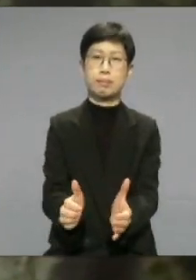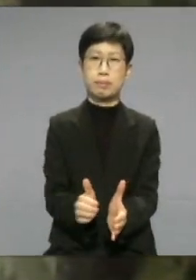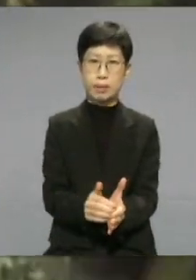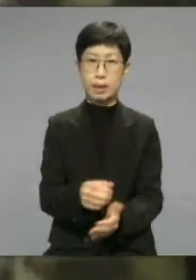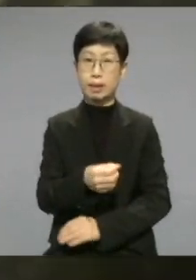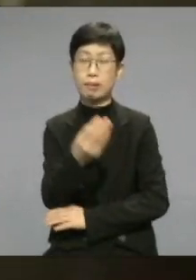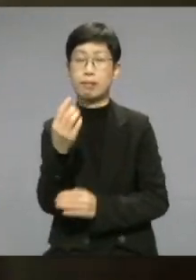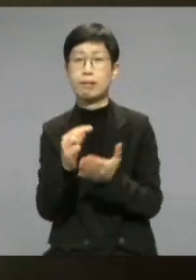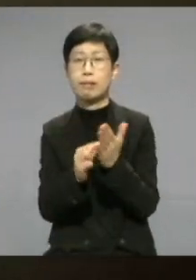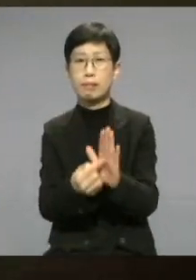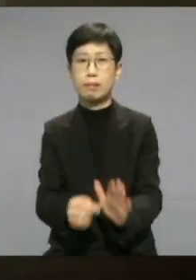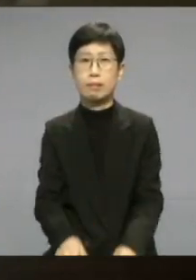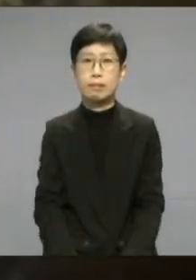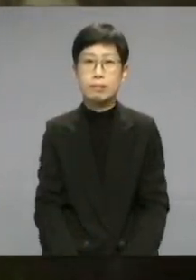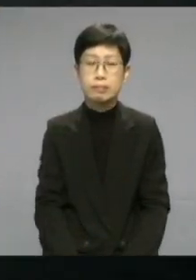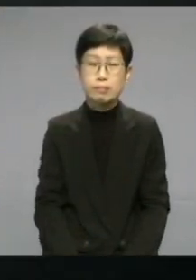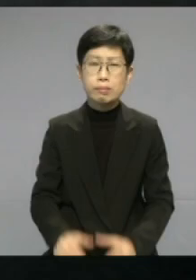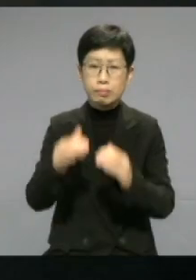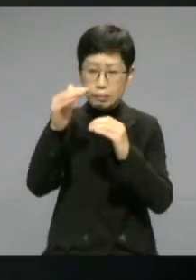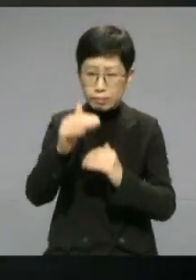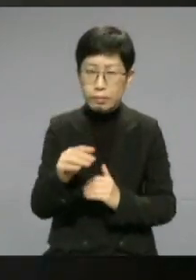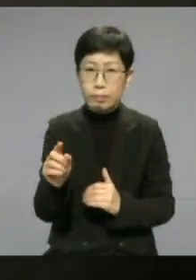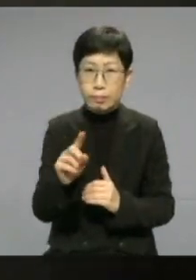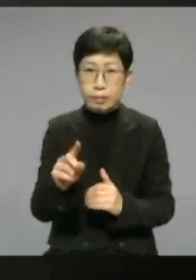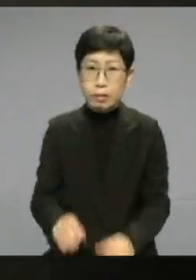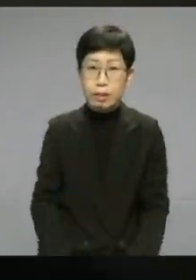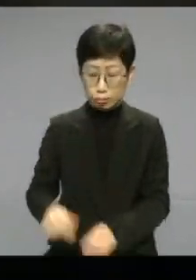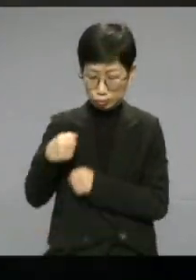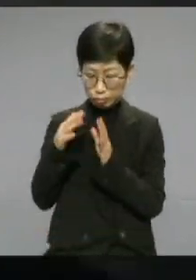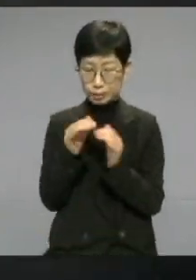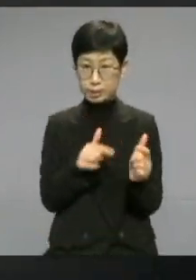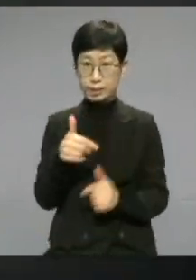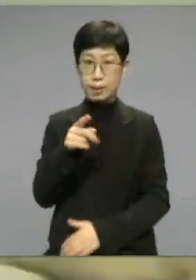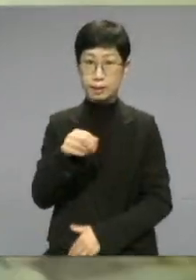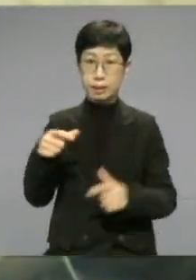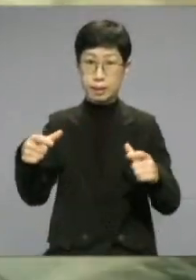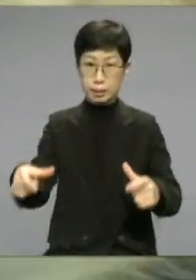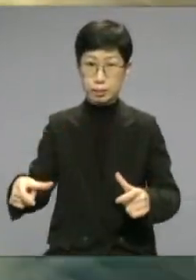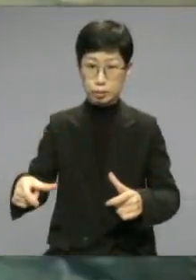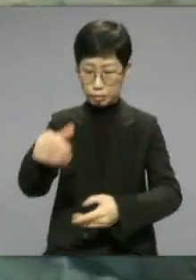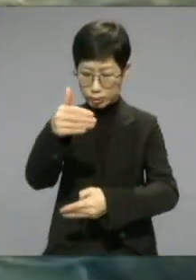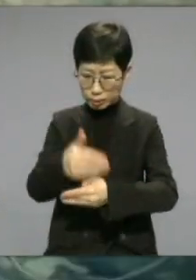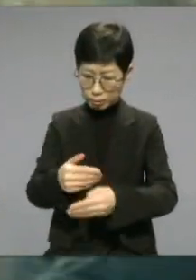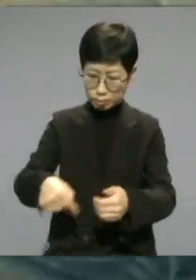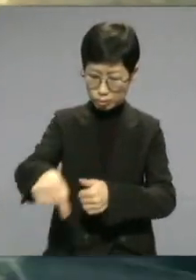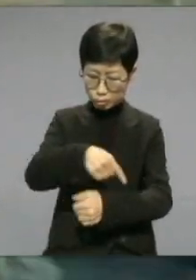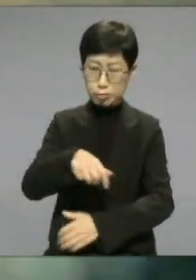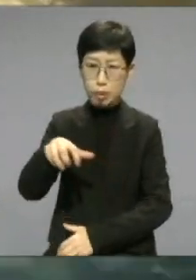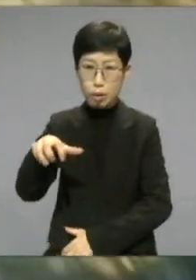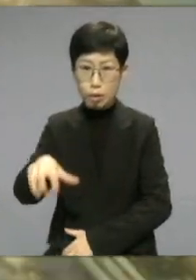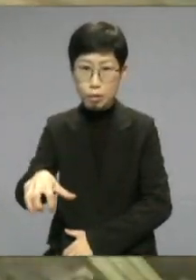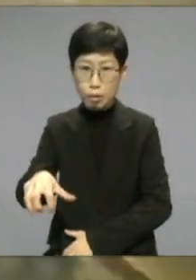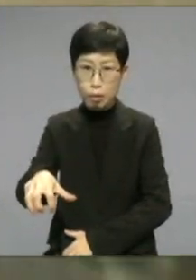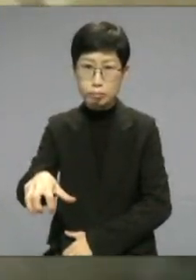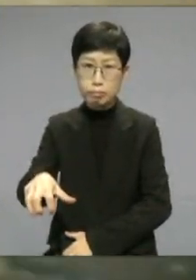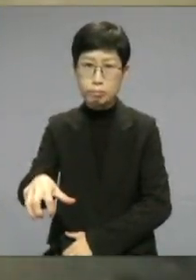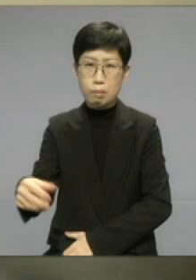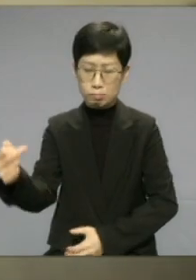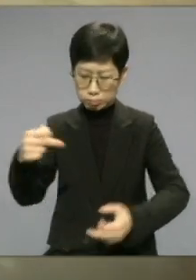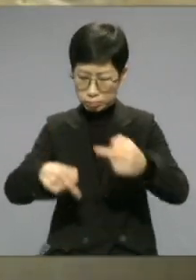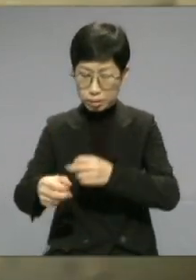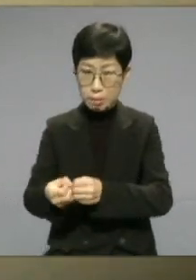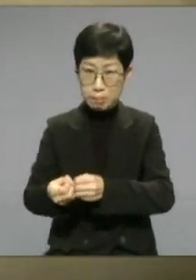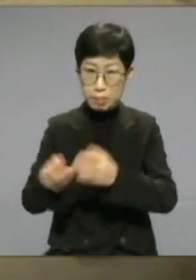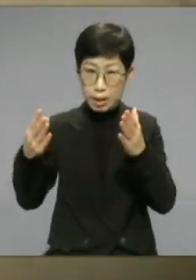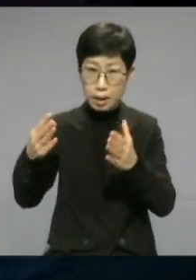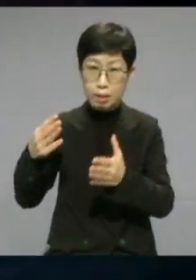현지 언론이 보도했습니다 보도에 따르면 병사들은 가자지구 중부 분리장벽 부근에서 공격을 받았으며 탱크와